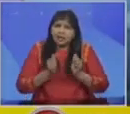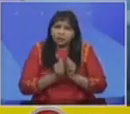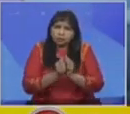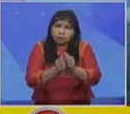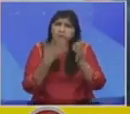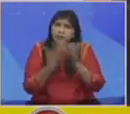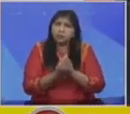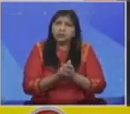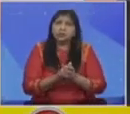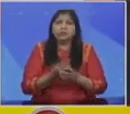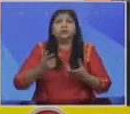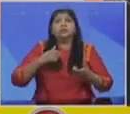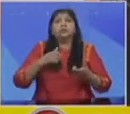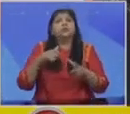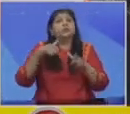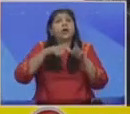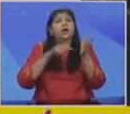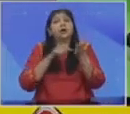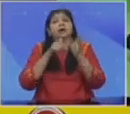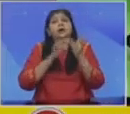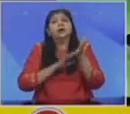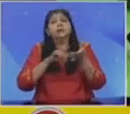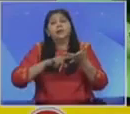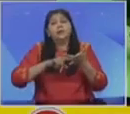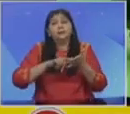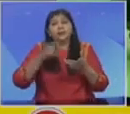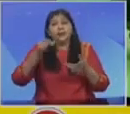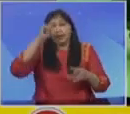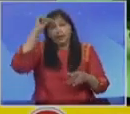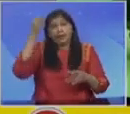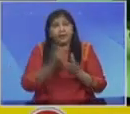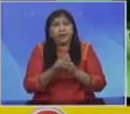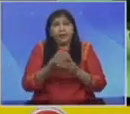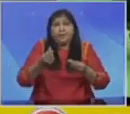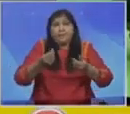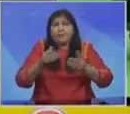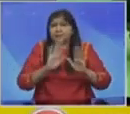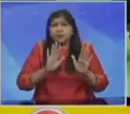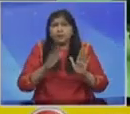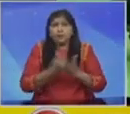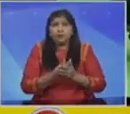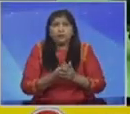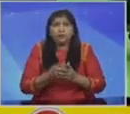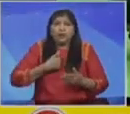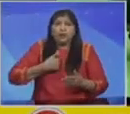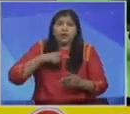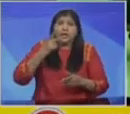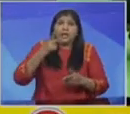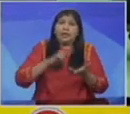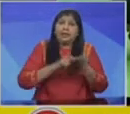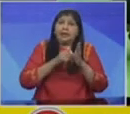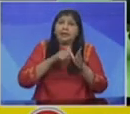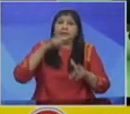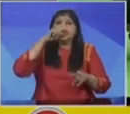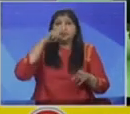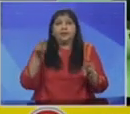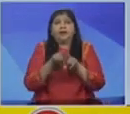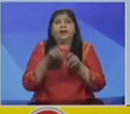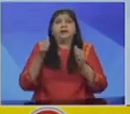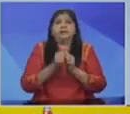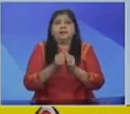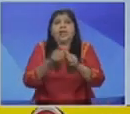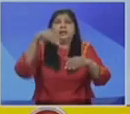तो आत्मनिर्भर भारत सिर्फ एक आर्थिक अभियान न रहकर एक नेशनल स्पिरिट बन जाता